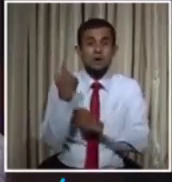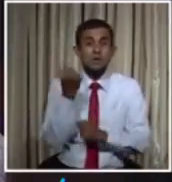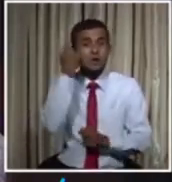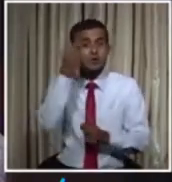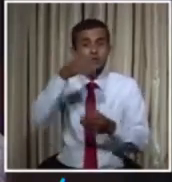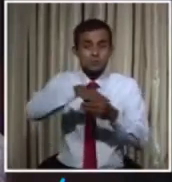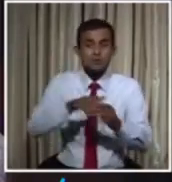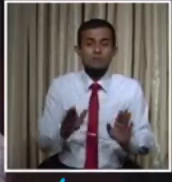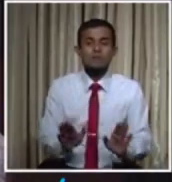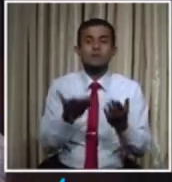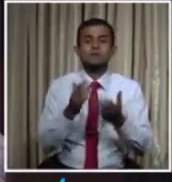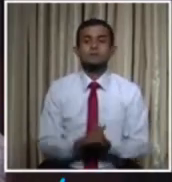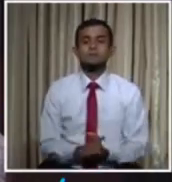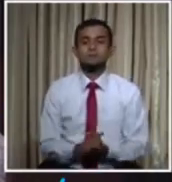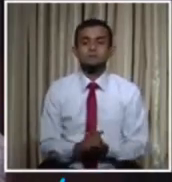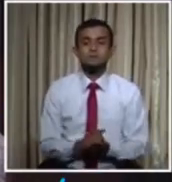වෙනකොට